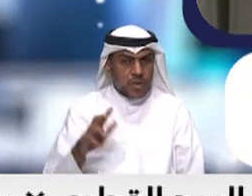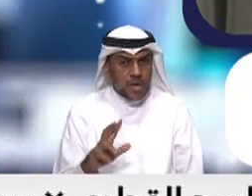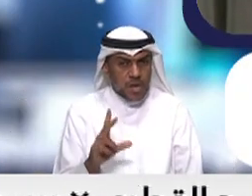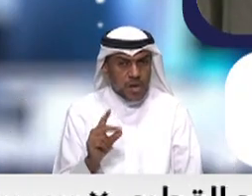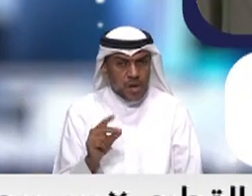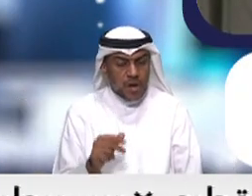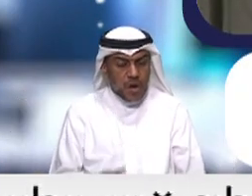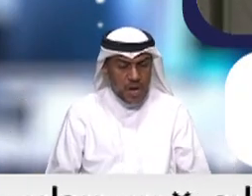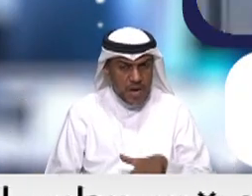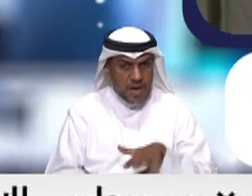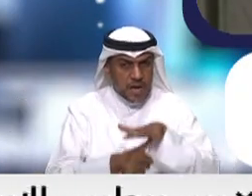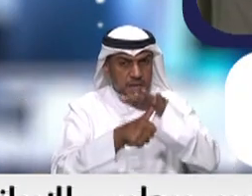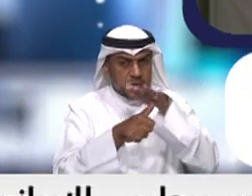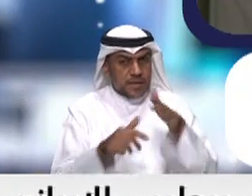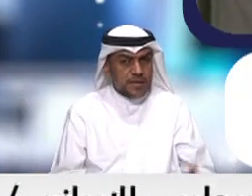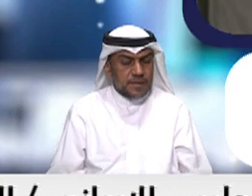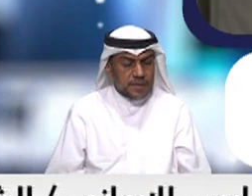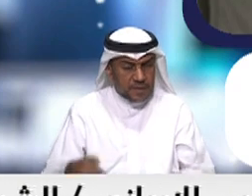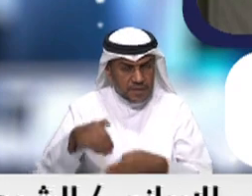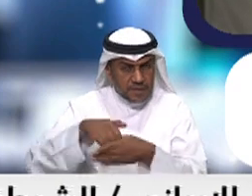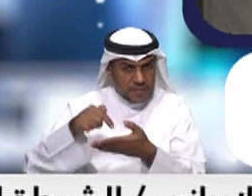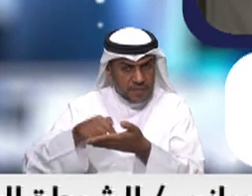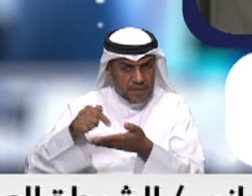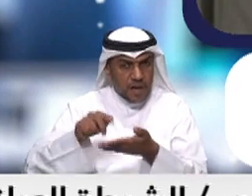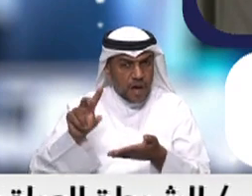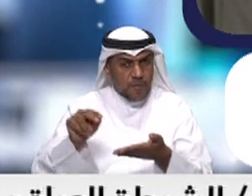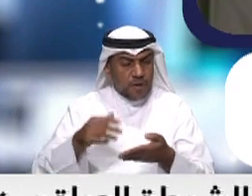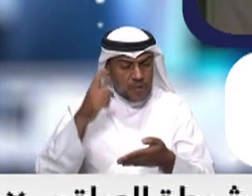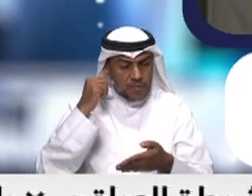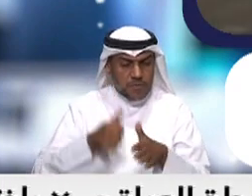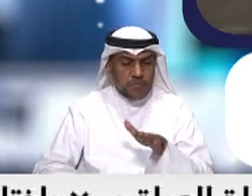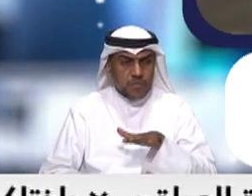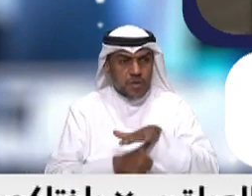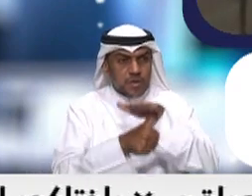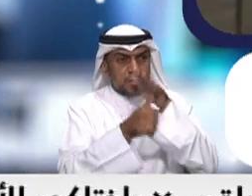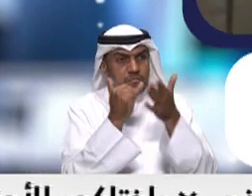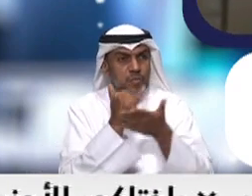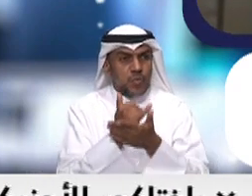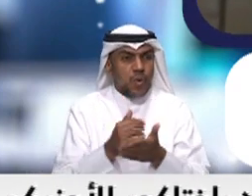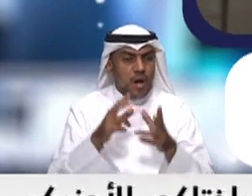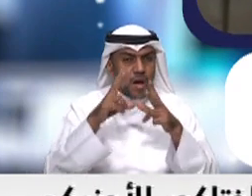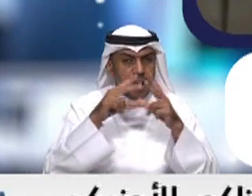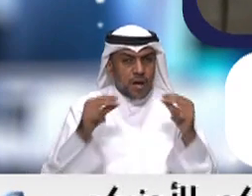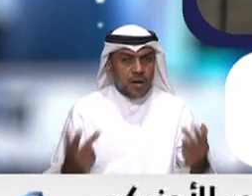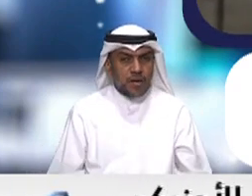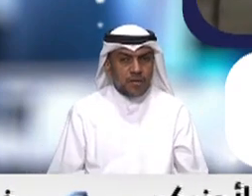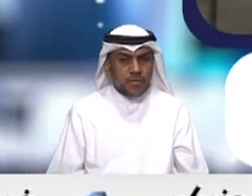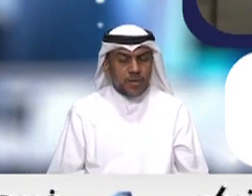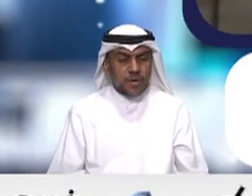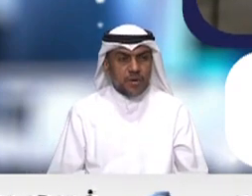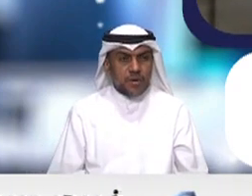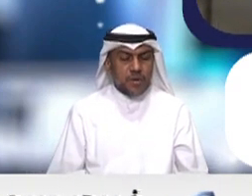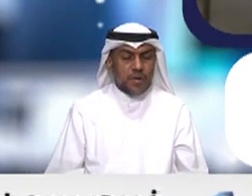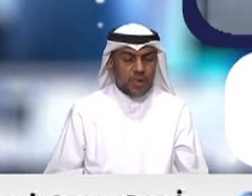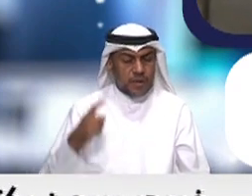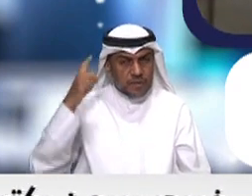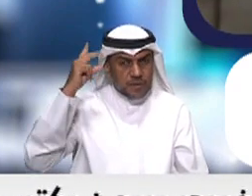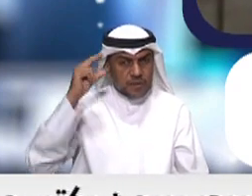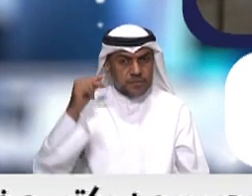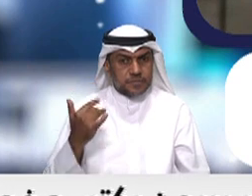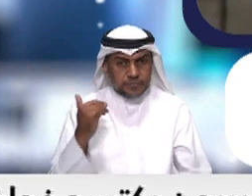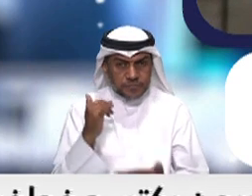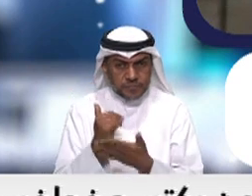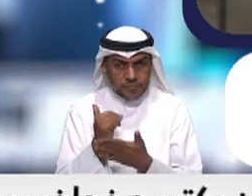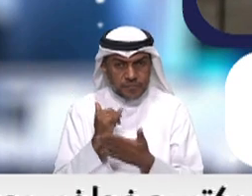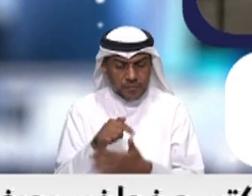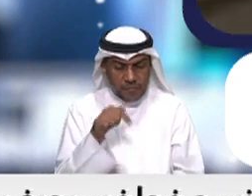وتشكيل حكومة جديدة يمكن أن تمثل لبنان ويتعامل مع المجتمع الدولي. هناك